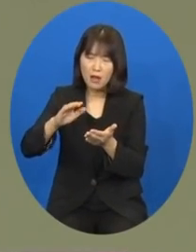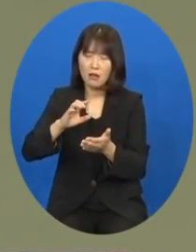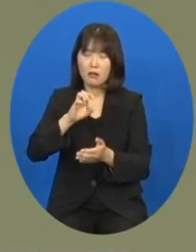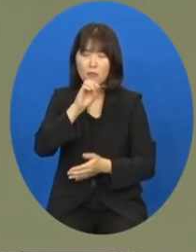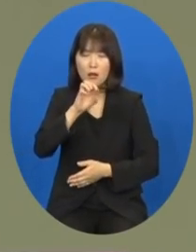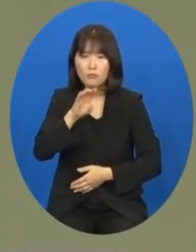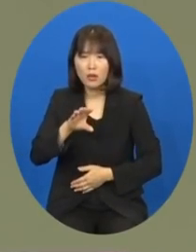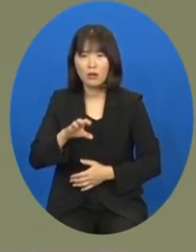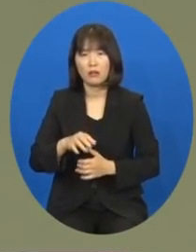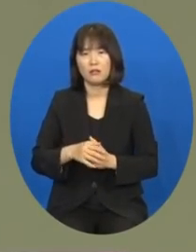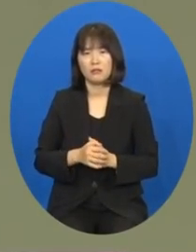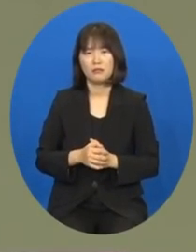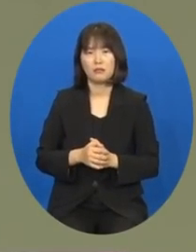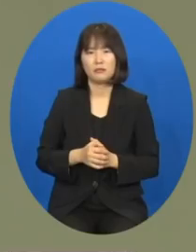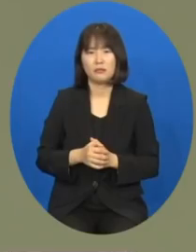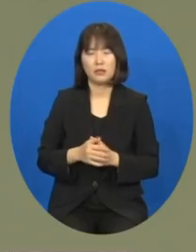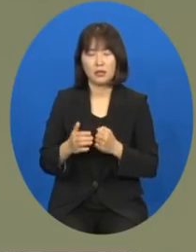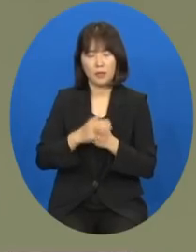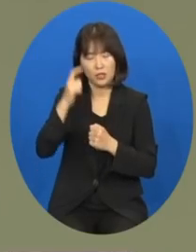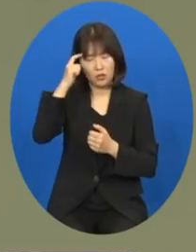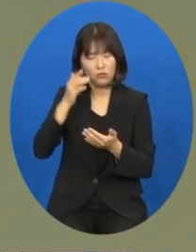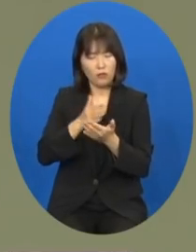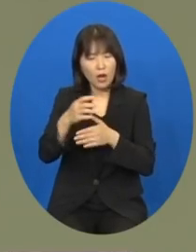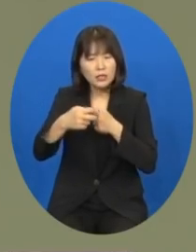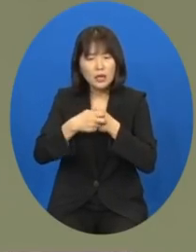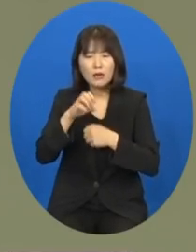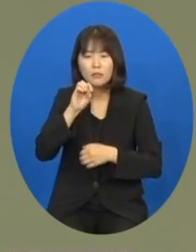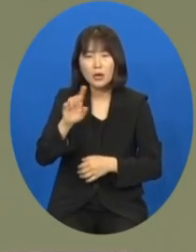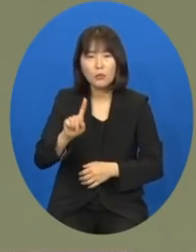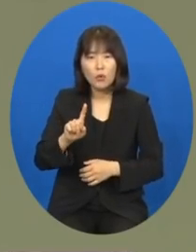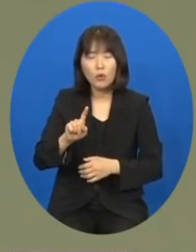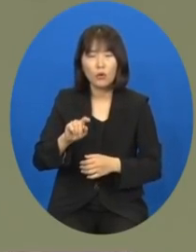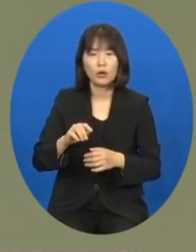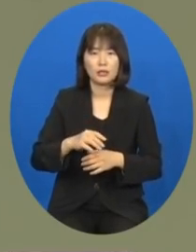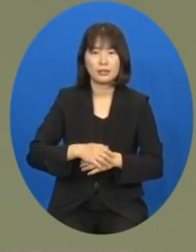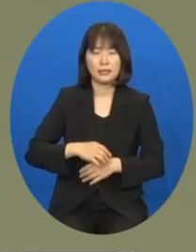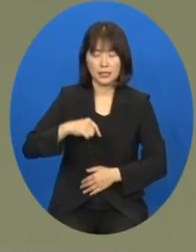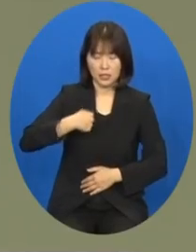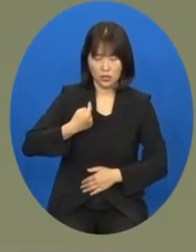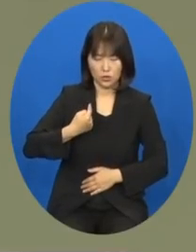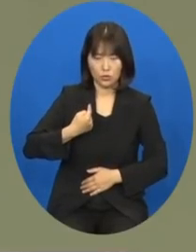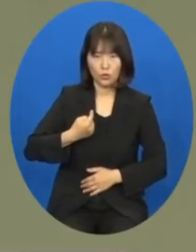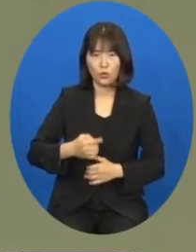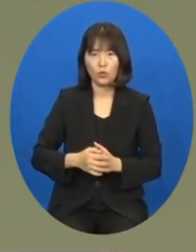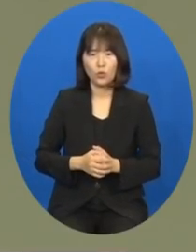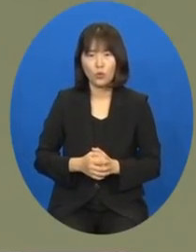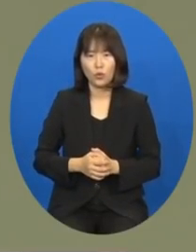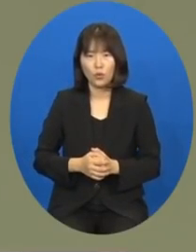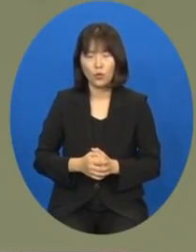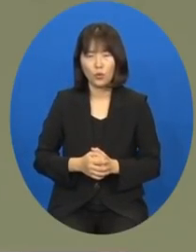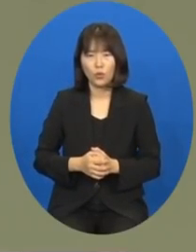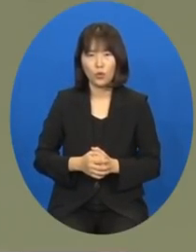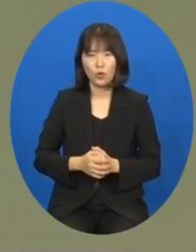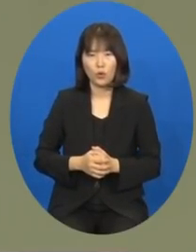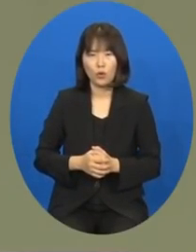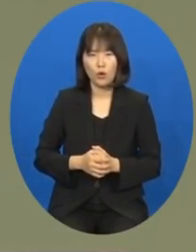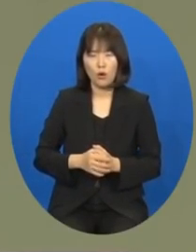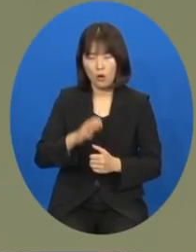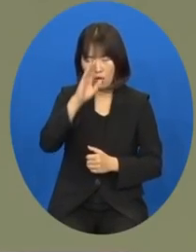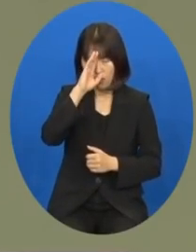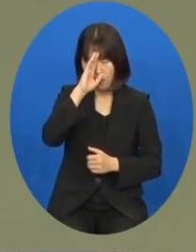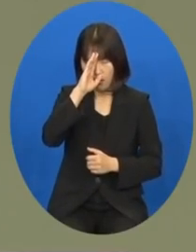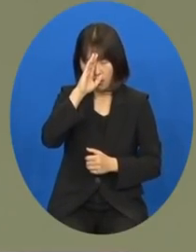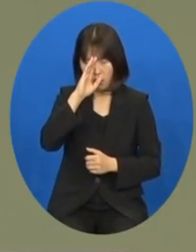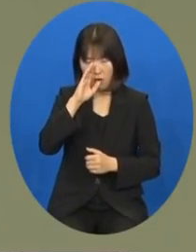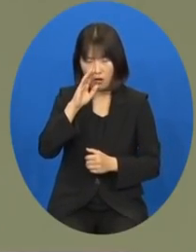속에 질병부터 막아야만 한다 그들은 빛을 싫어 한다는 거예요 자신의 진짜 모습이 드러날까 봐 그 빛은